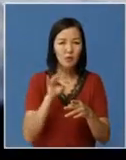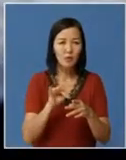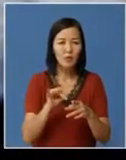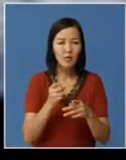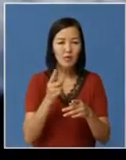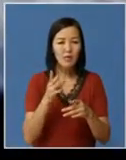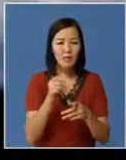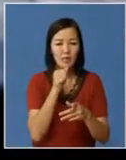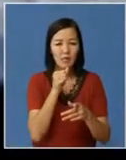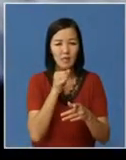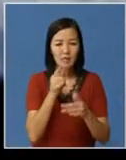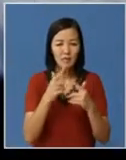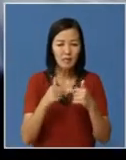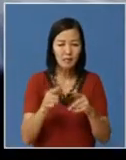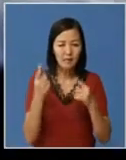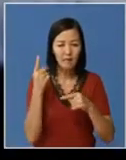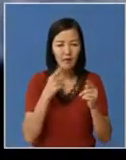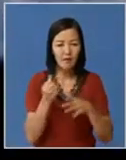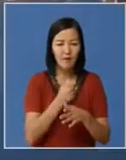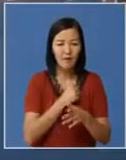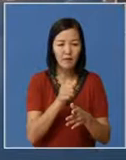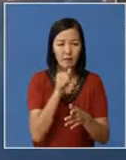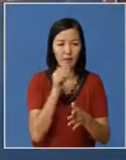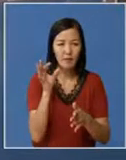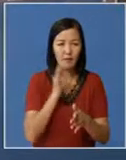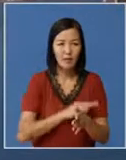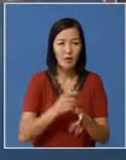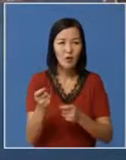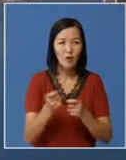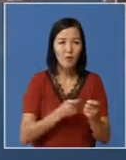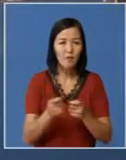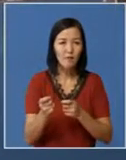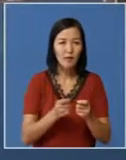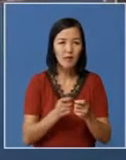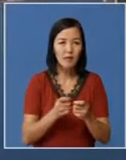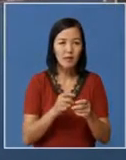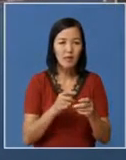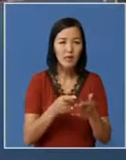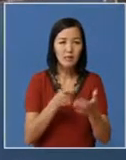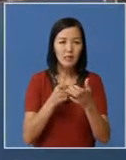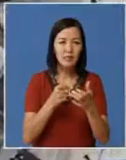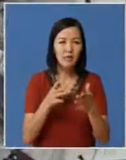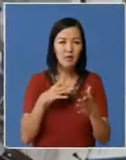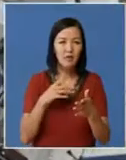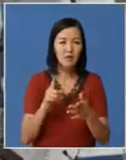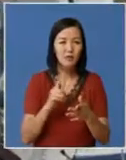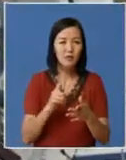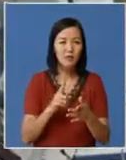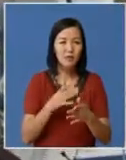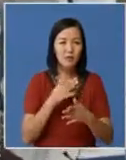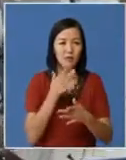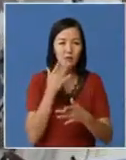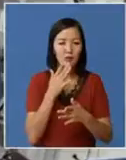лет. Его создавали в том числе и для военного применения. Он управлял квадроциклом и стрелял из пистолетов, что вызвало недовольство